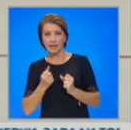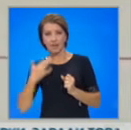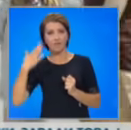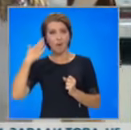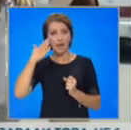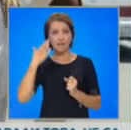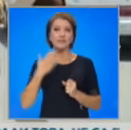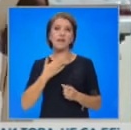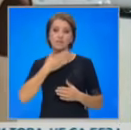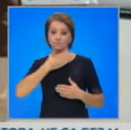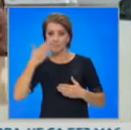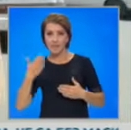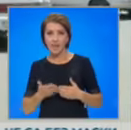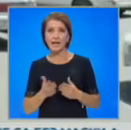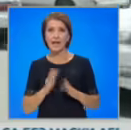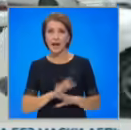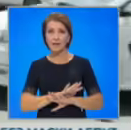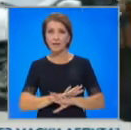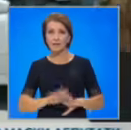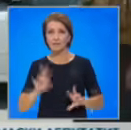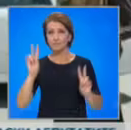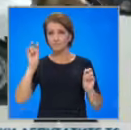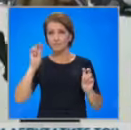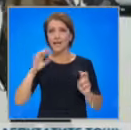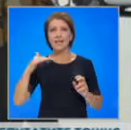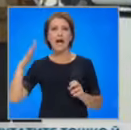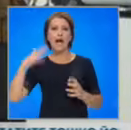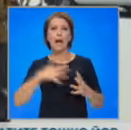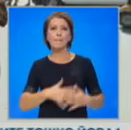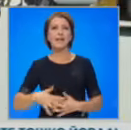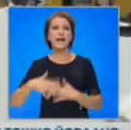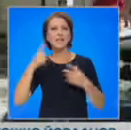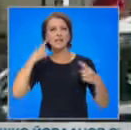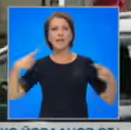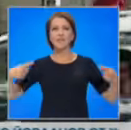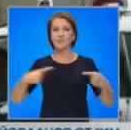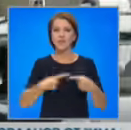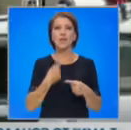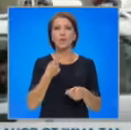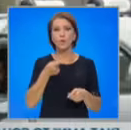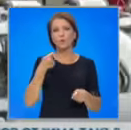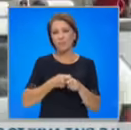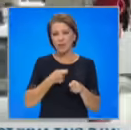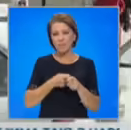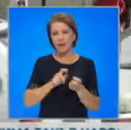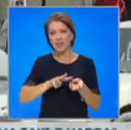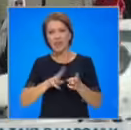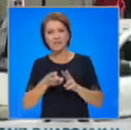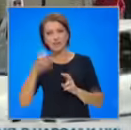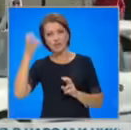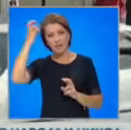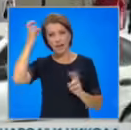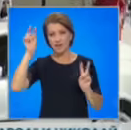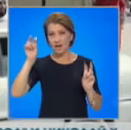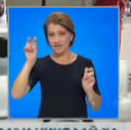е сложен край на, цитирам, ерата на американските войни, които целят да преправят различни държави.